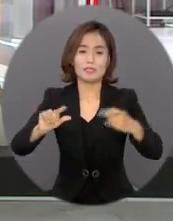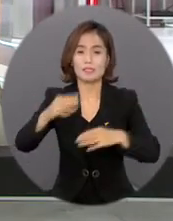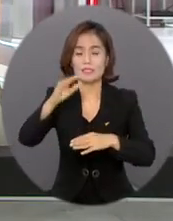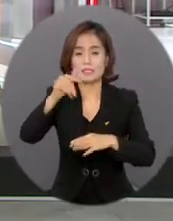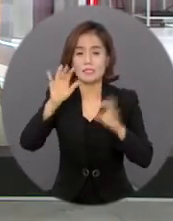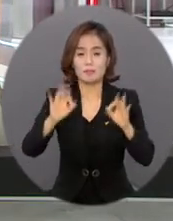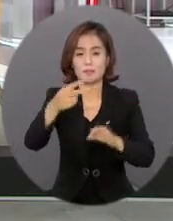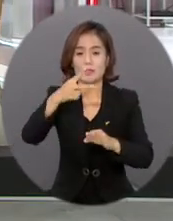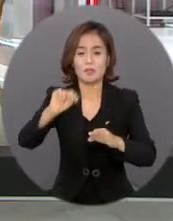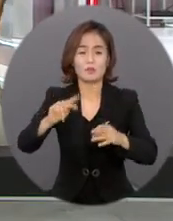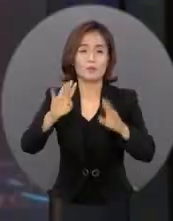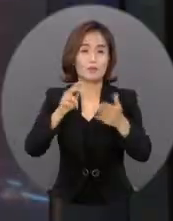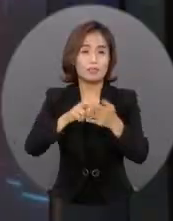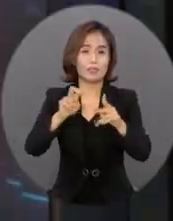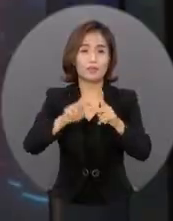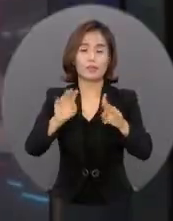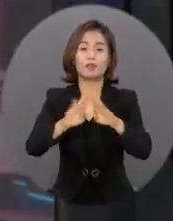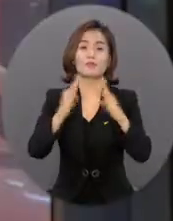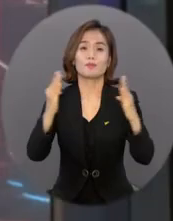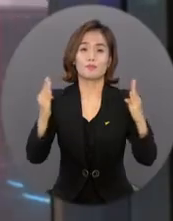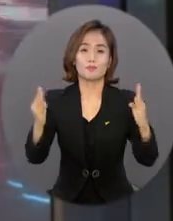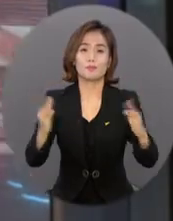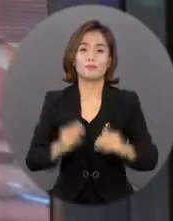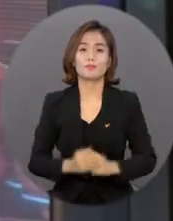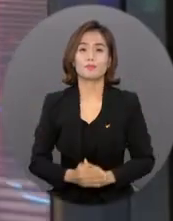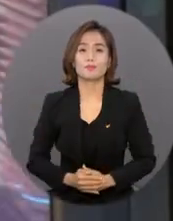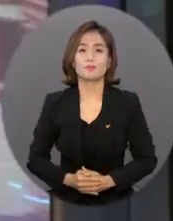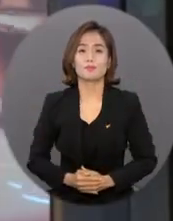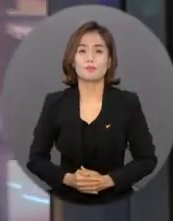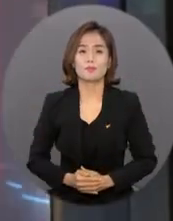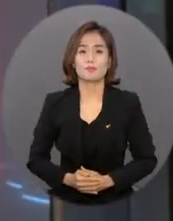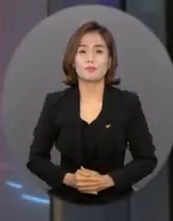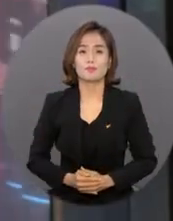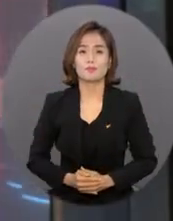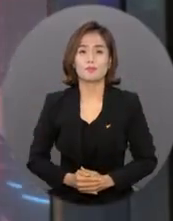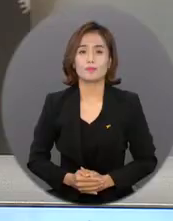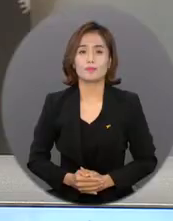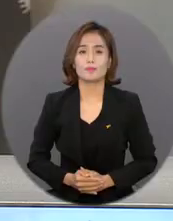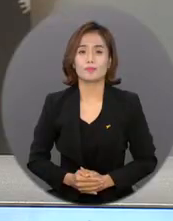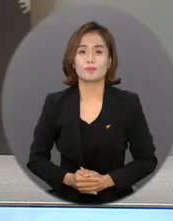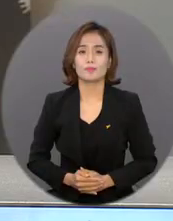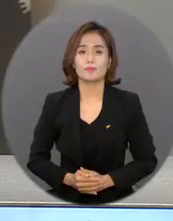김대중 컨벤션 센터에서 계속됩니다. MBC 뉴스 우종훈입니다.